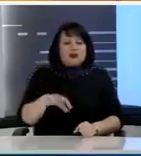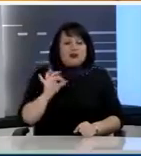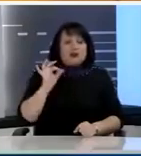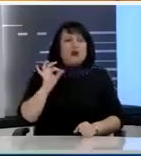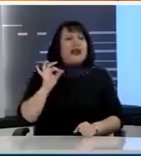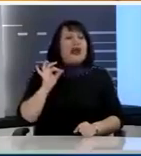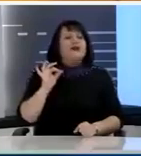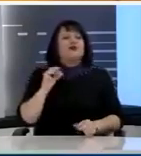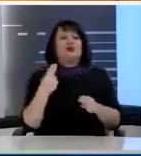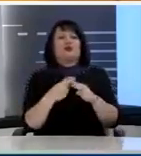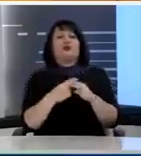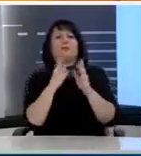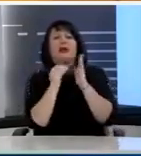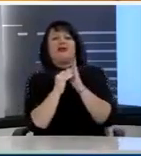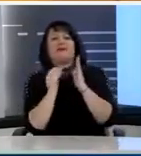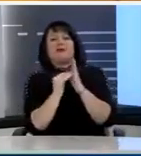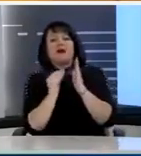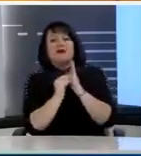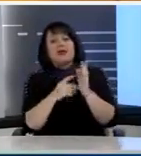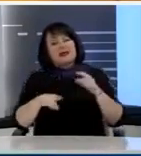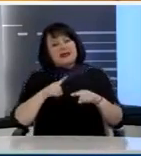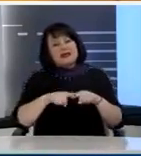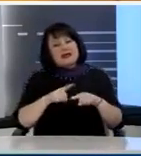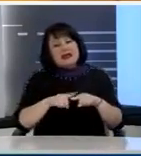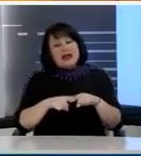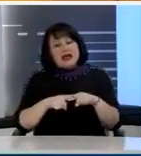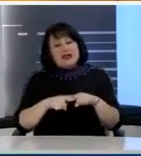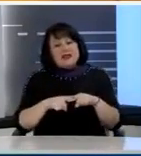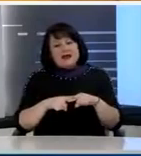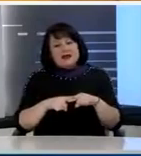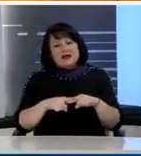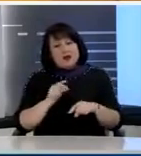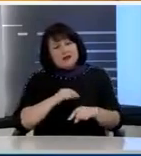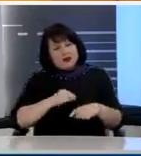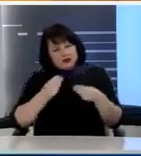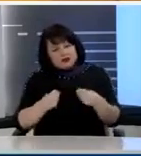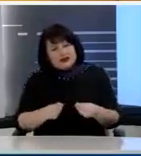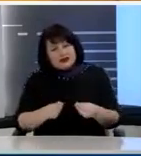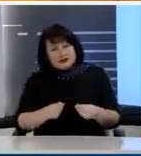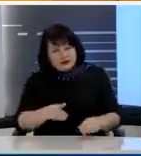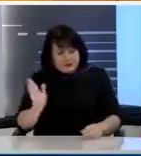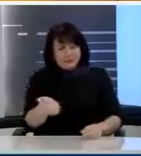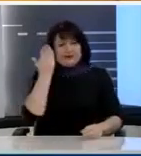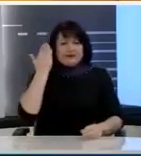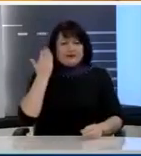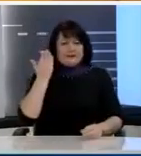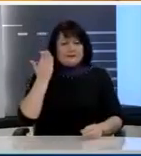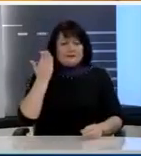μεγάλων παραδειγμάτων που η πατρίδα σκοτώνει αυτούς που την ωφέλησαν. Και ίσως